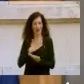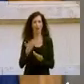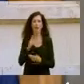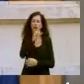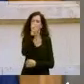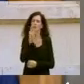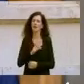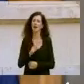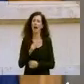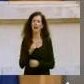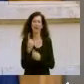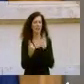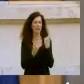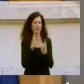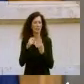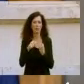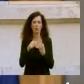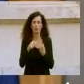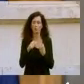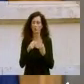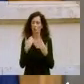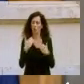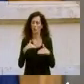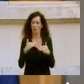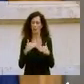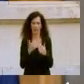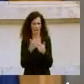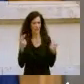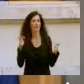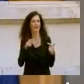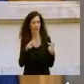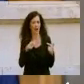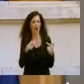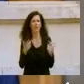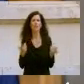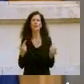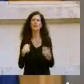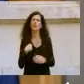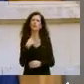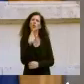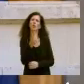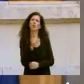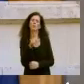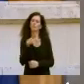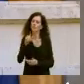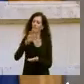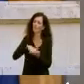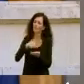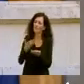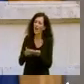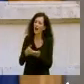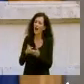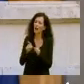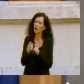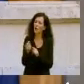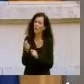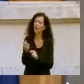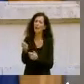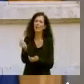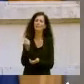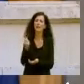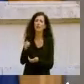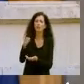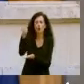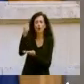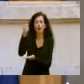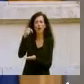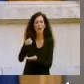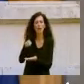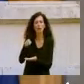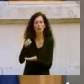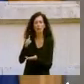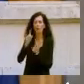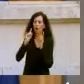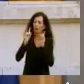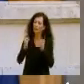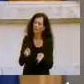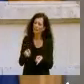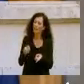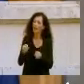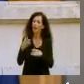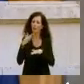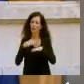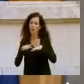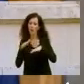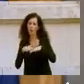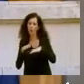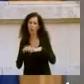colpiti non le intendo come ho detto un tesoretto di cui deve beneficiare e deve